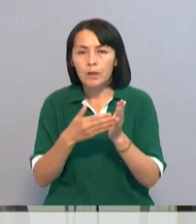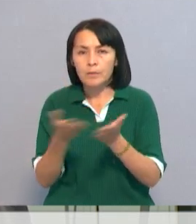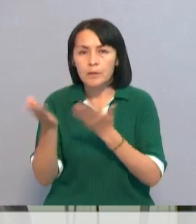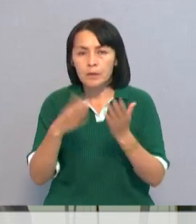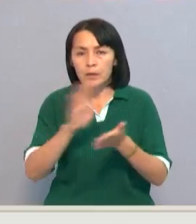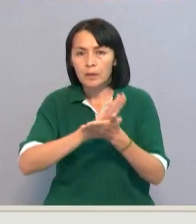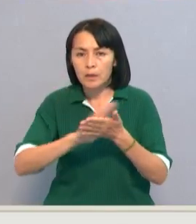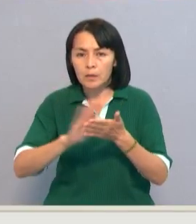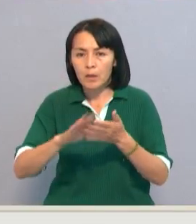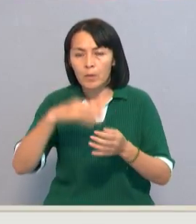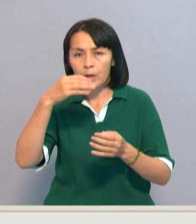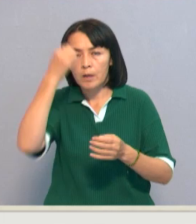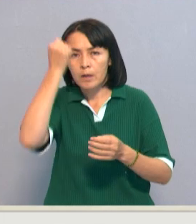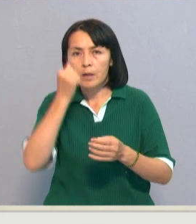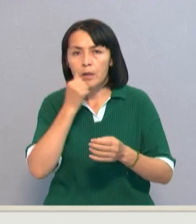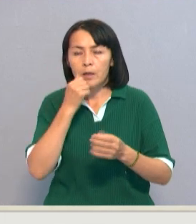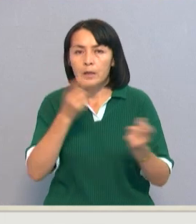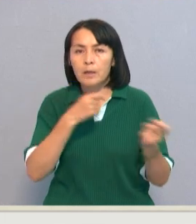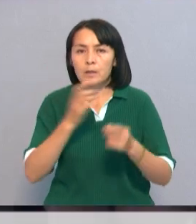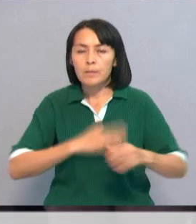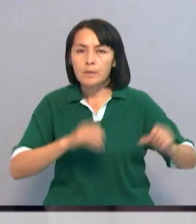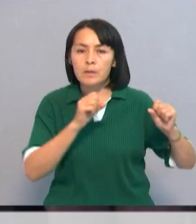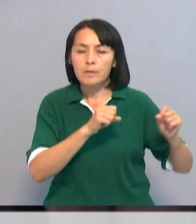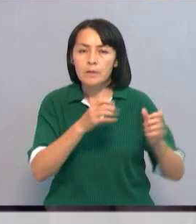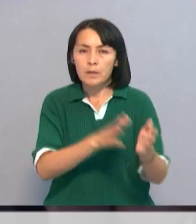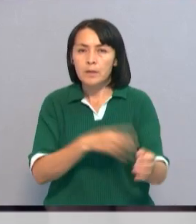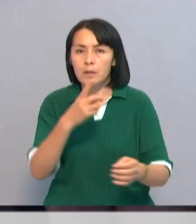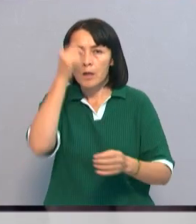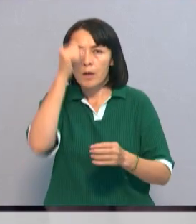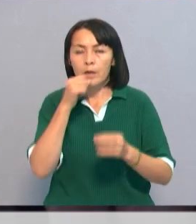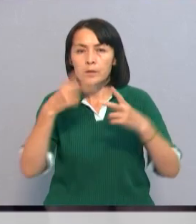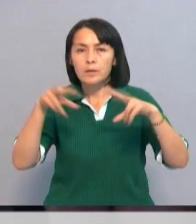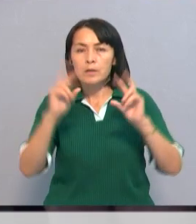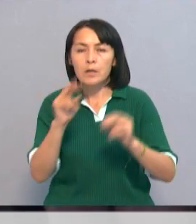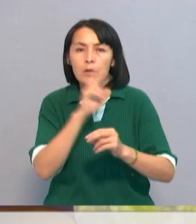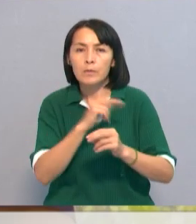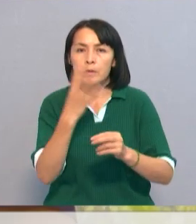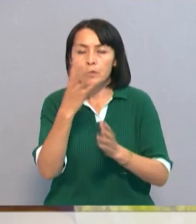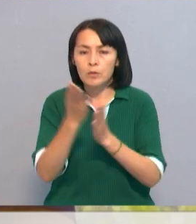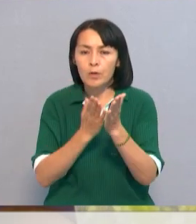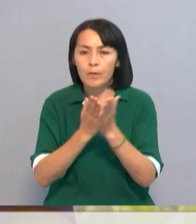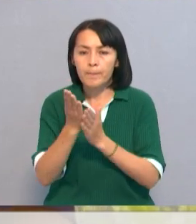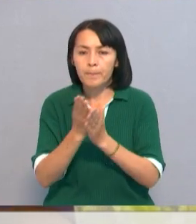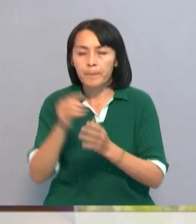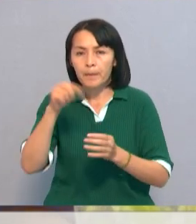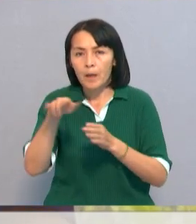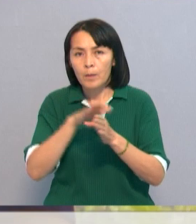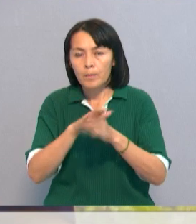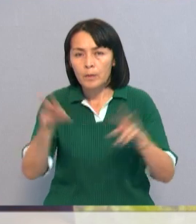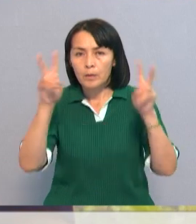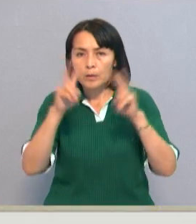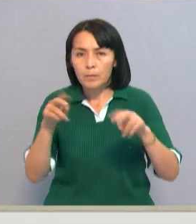помогают чистить. Акция пожарной безопасности длится один месяц. В этот период специалисты будут работать по четырем направлениям. Там проведут